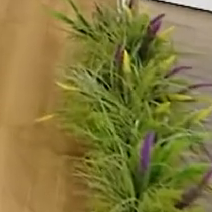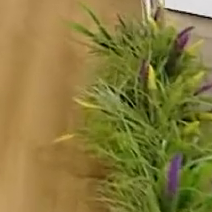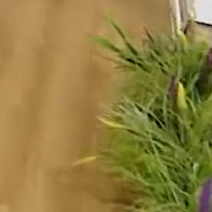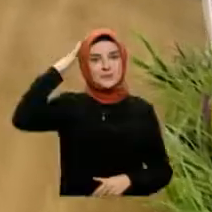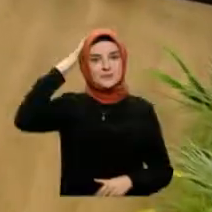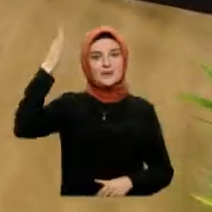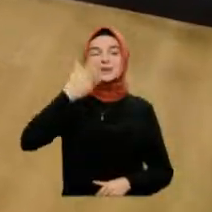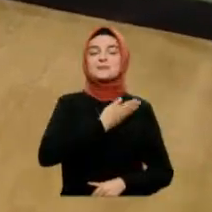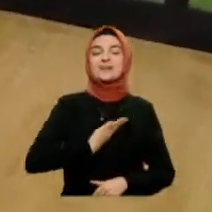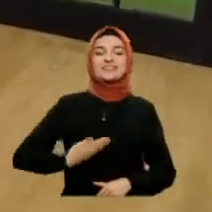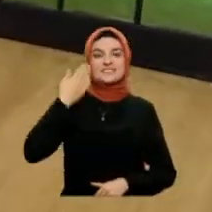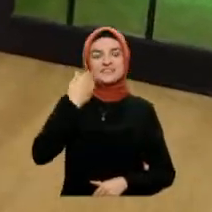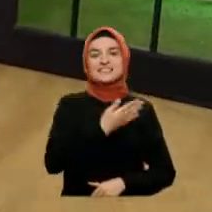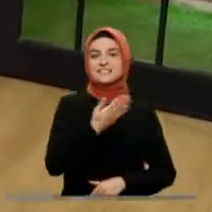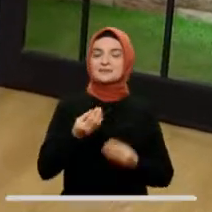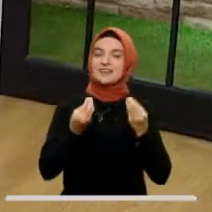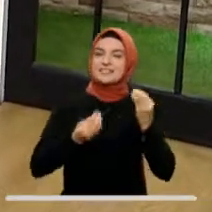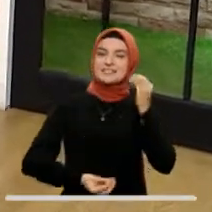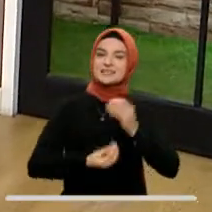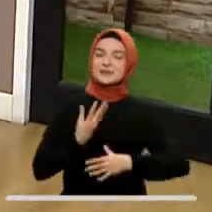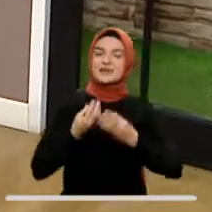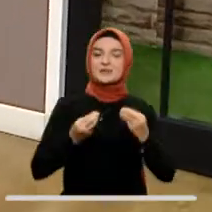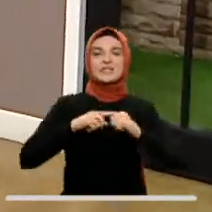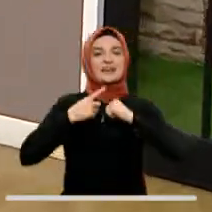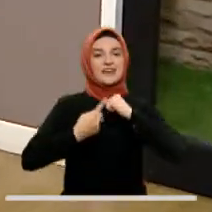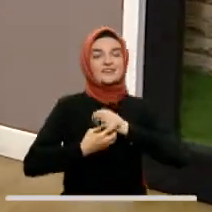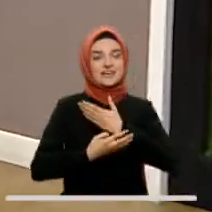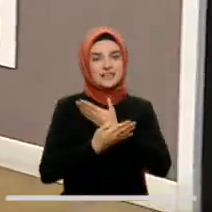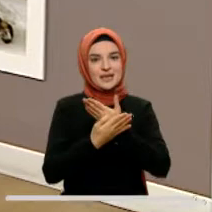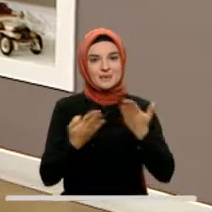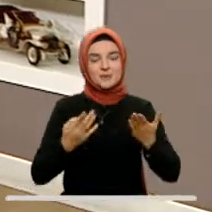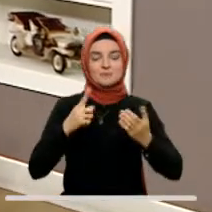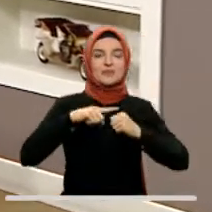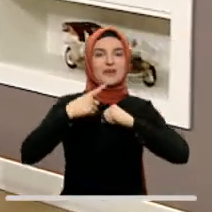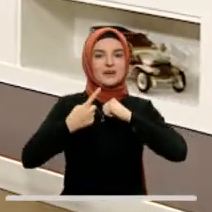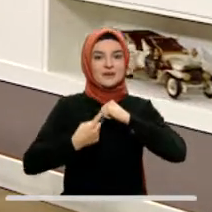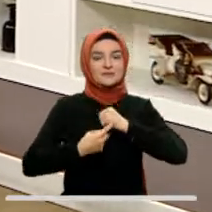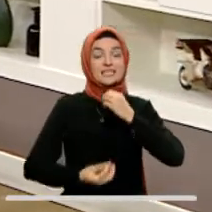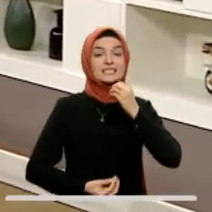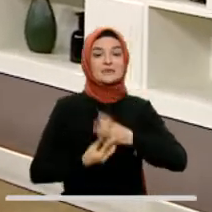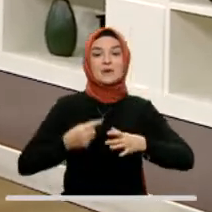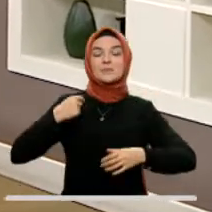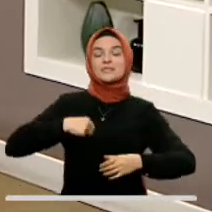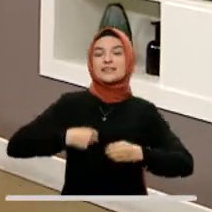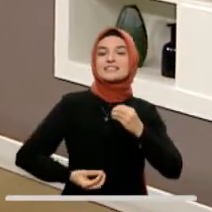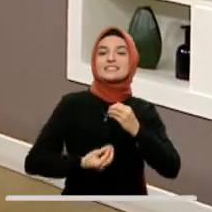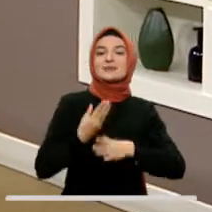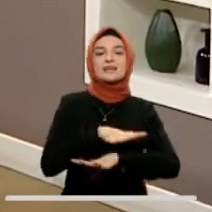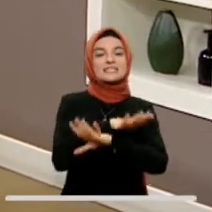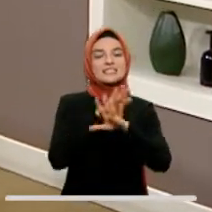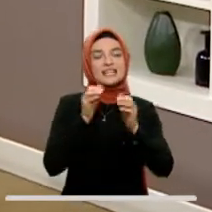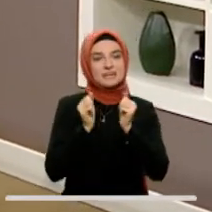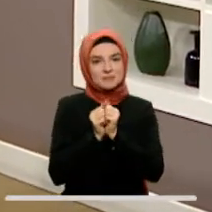Merhaba sevgili izleyicilerimiz, hayırlı sabahlar, hayırlı haftalar hepinize. Bir haftanın daha sabahında, bir pazartesi sabahında daha